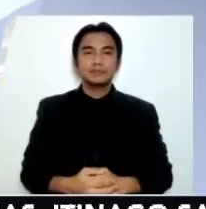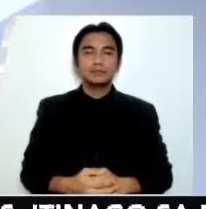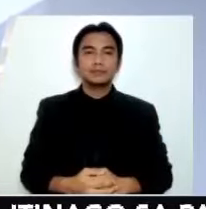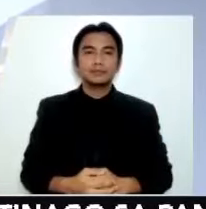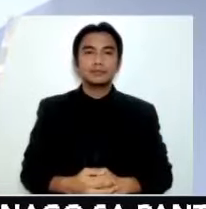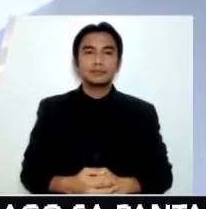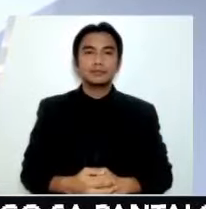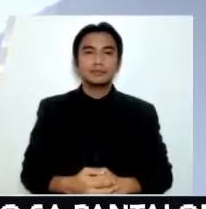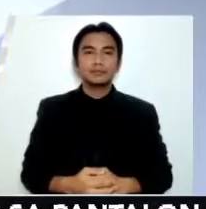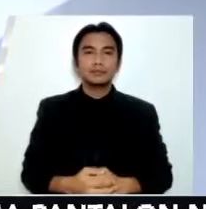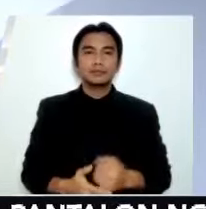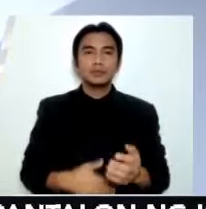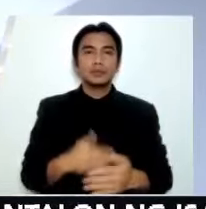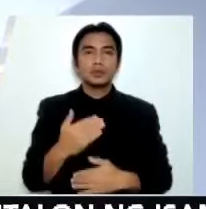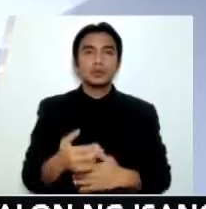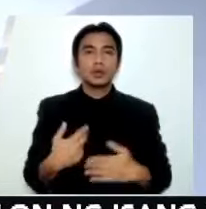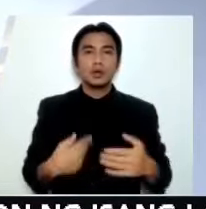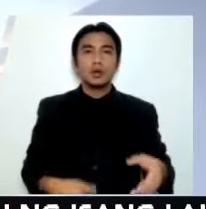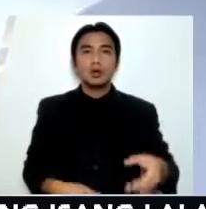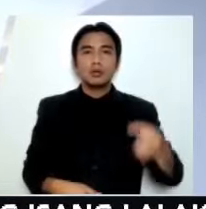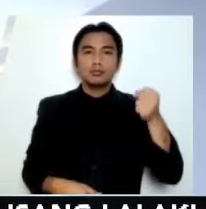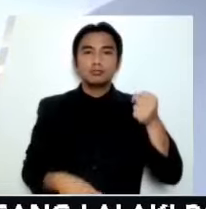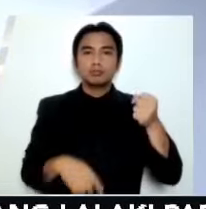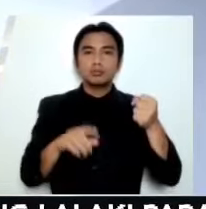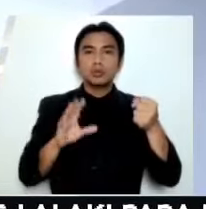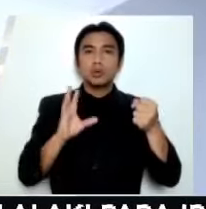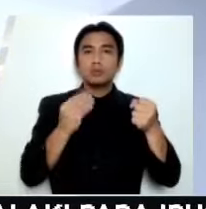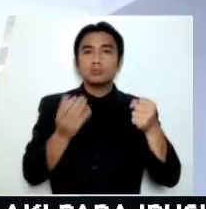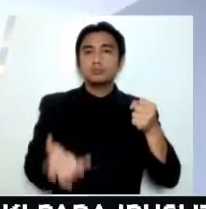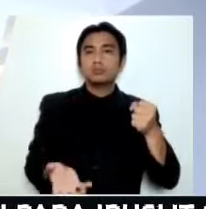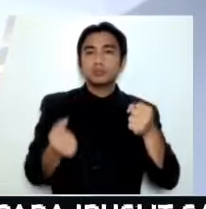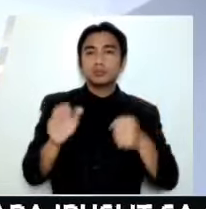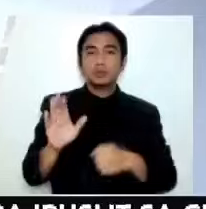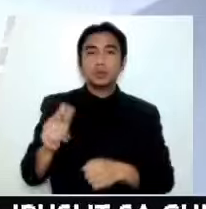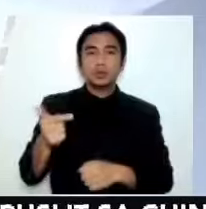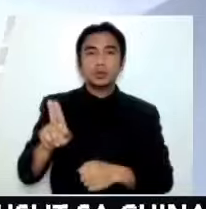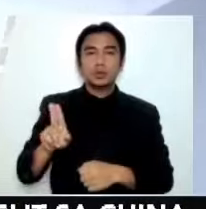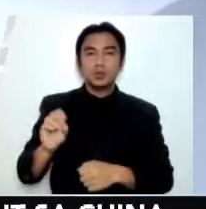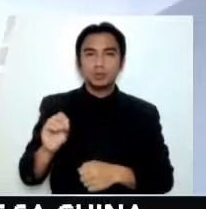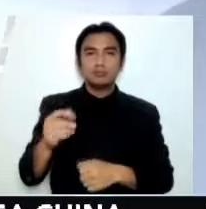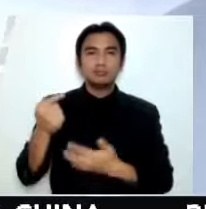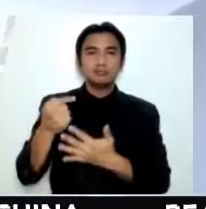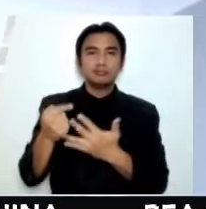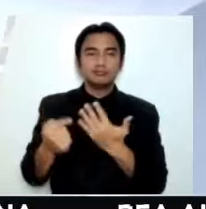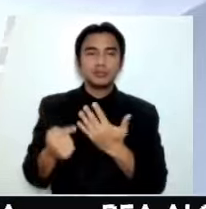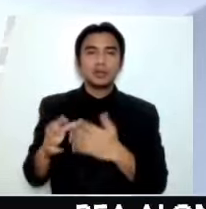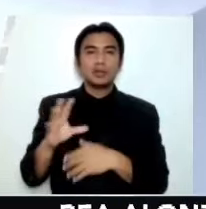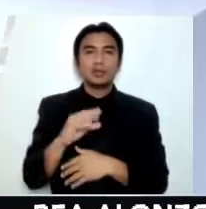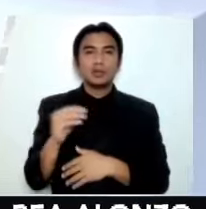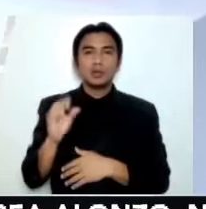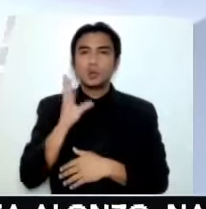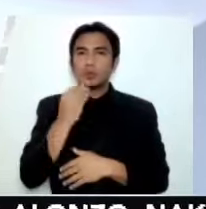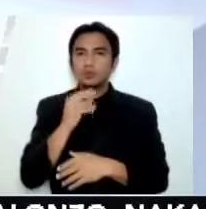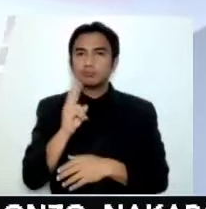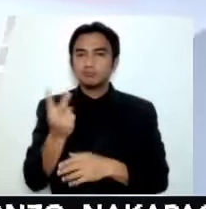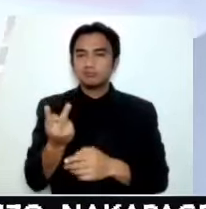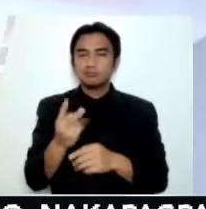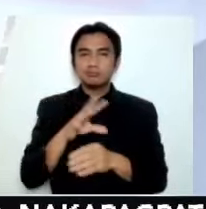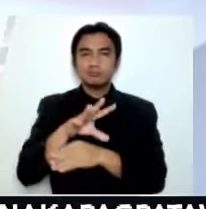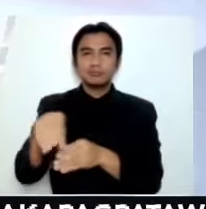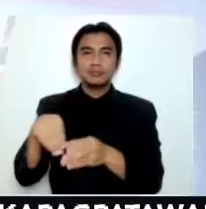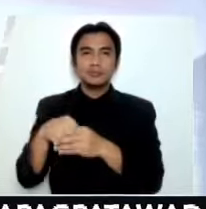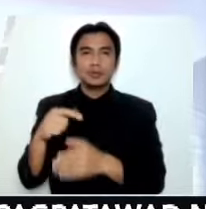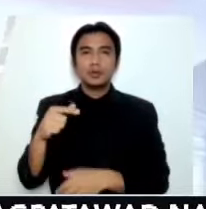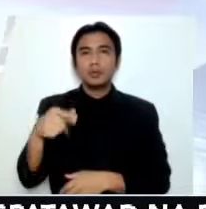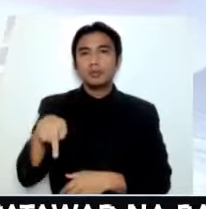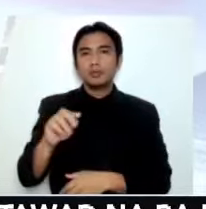Pinapa-freeze ng Court of Appeals ang mga ari-arian ni suspended Mayor Alice Guo at dalawang iba pang sangkot-umano sa illegal na pogo. Ibig